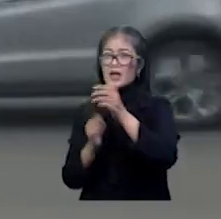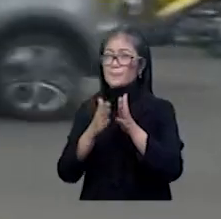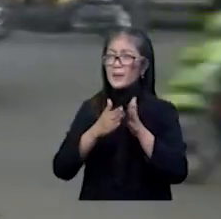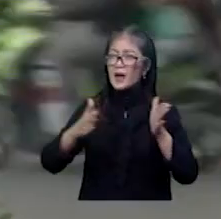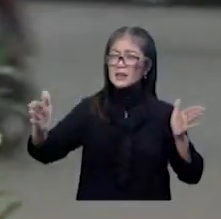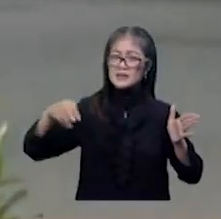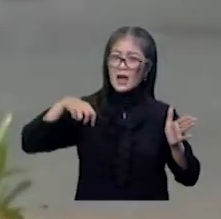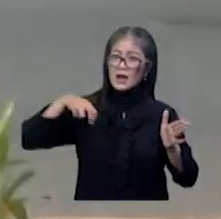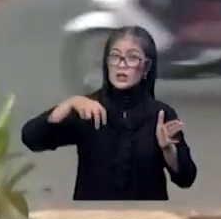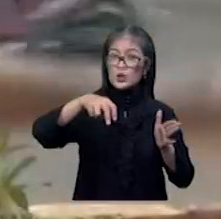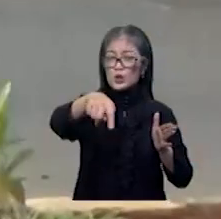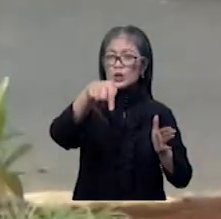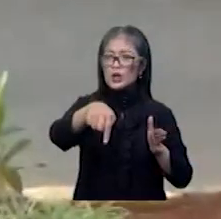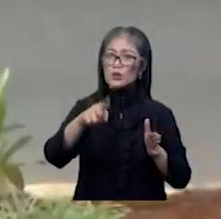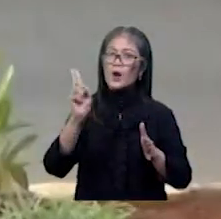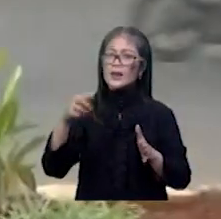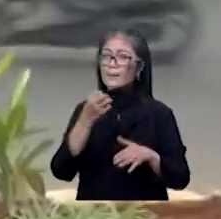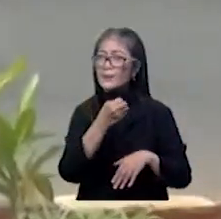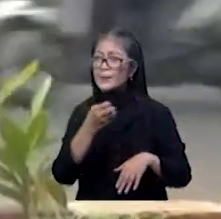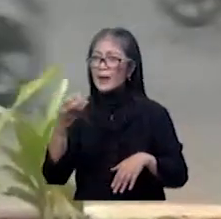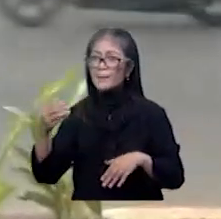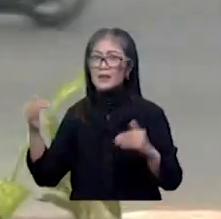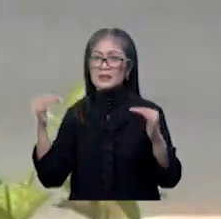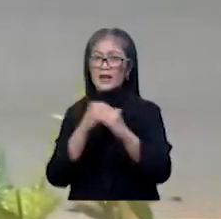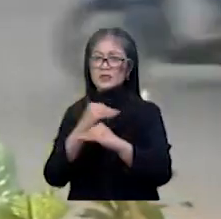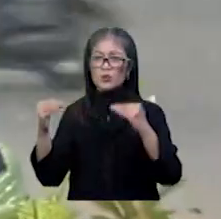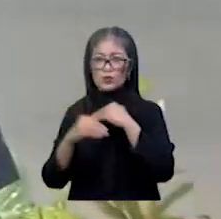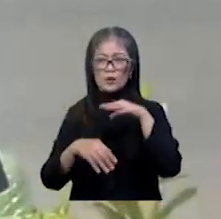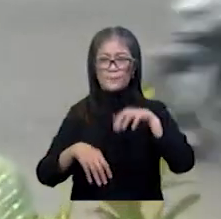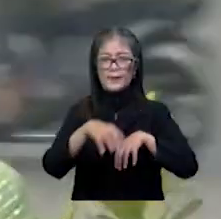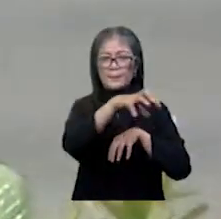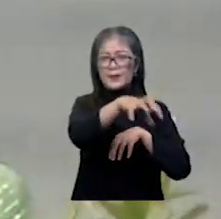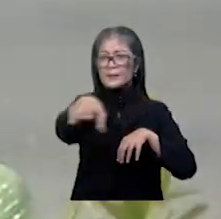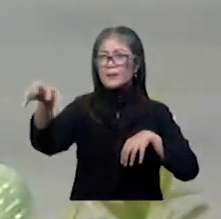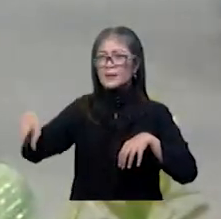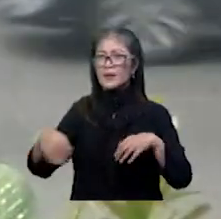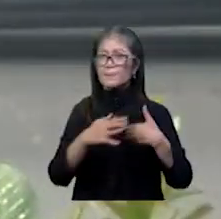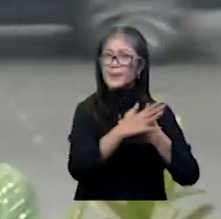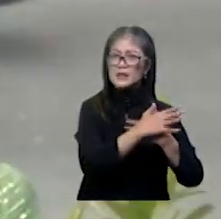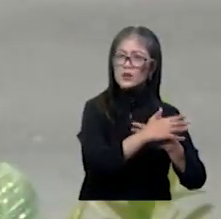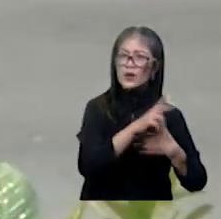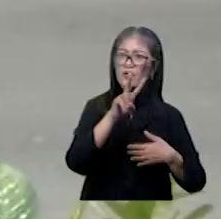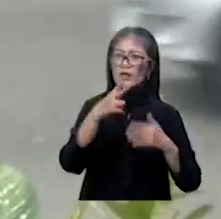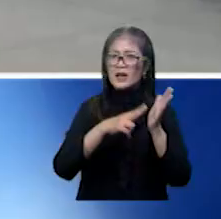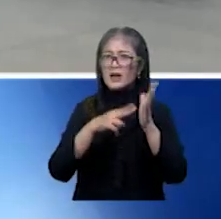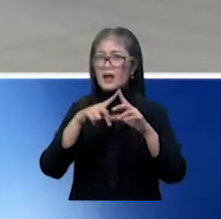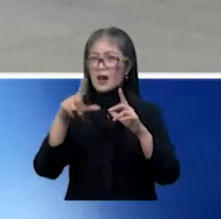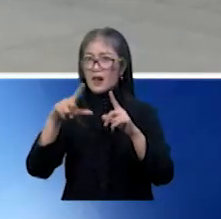moda transportasi yang ada di Kebayoran Lama ini, yaitu adalah Transjakarta Velbak atau Koridor 13,